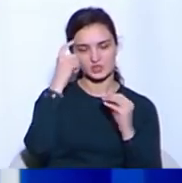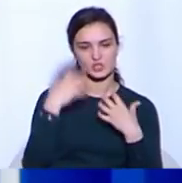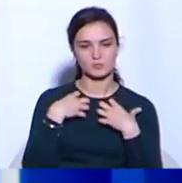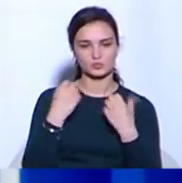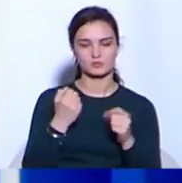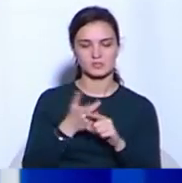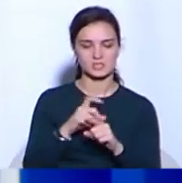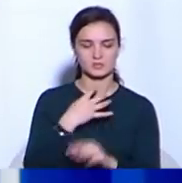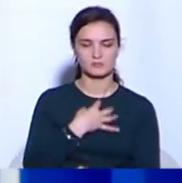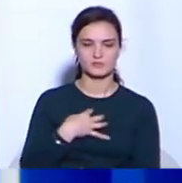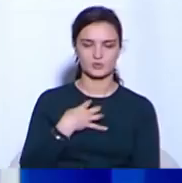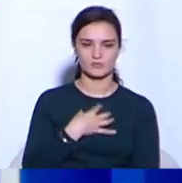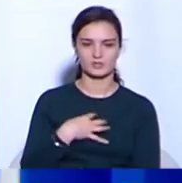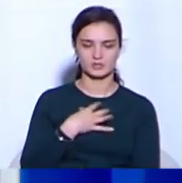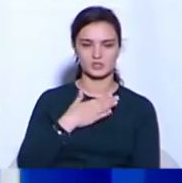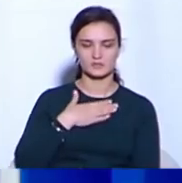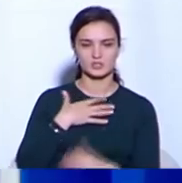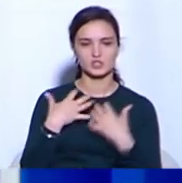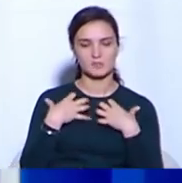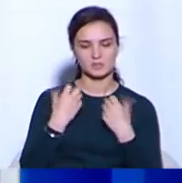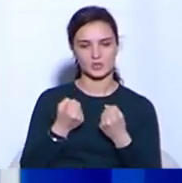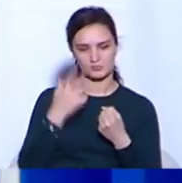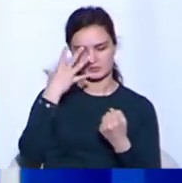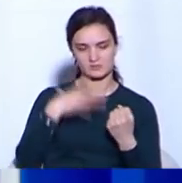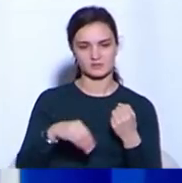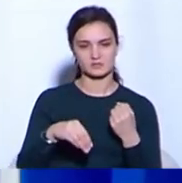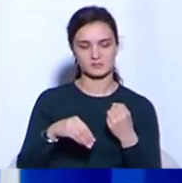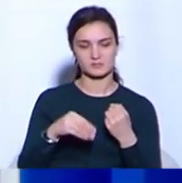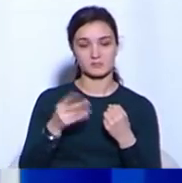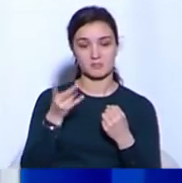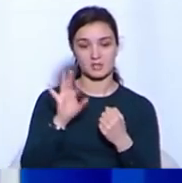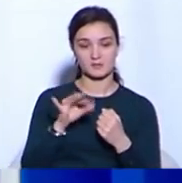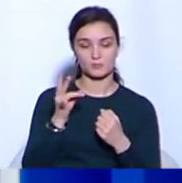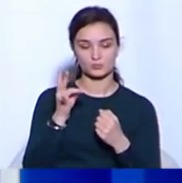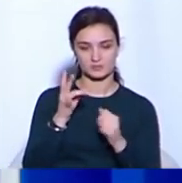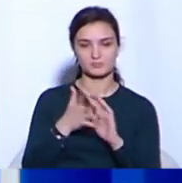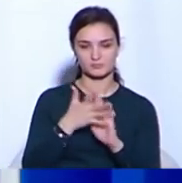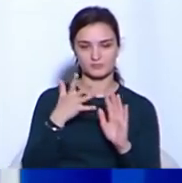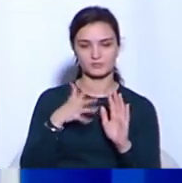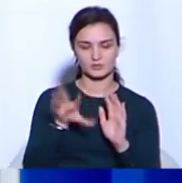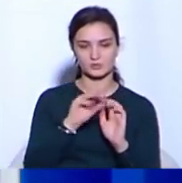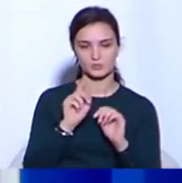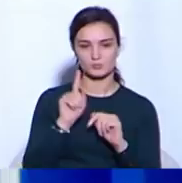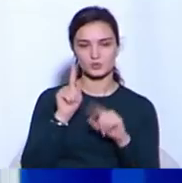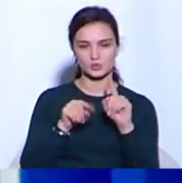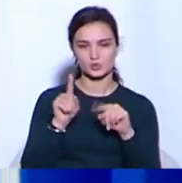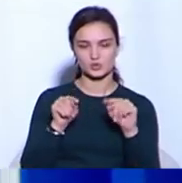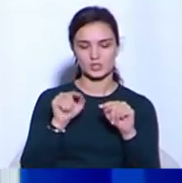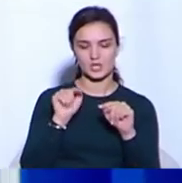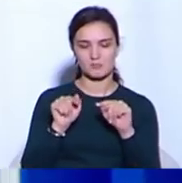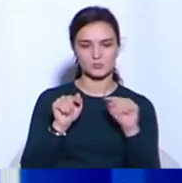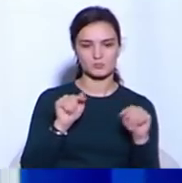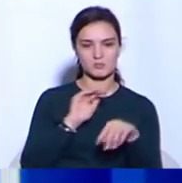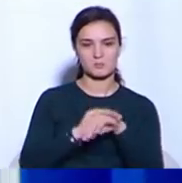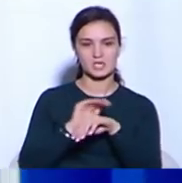ჯანმრთელობა უმნიშვნელოვანესია ჩვენი ჯანმრთელობისათვის. თუმცა უნდა გავითვალისწინოთ ის, რომ ზოგჯერ ამა თუ იმ